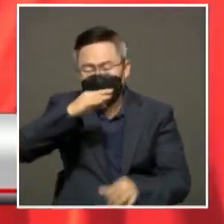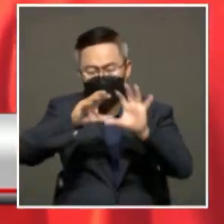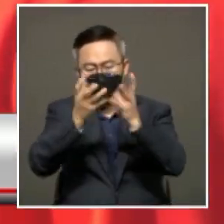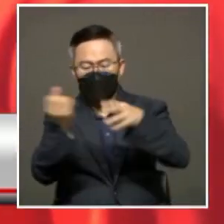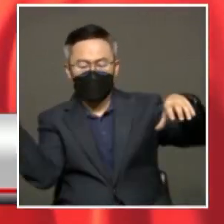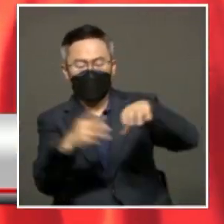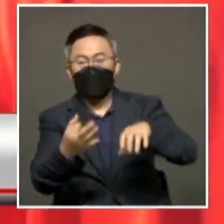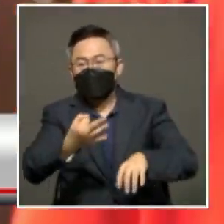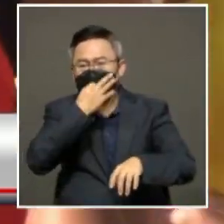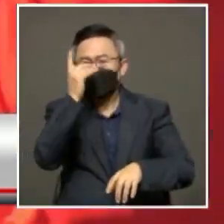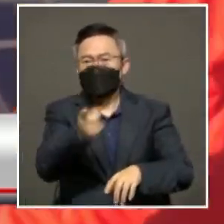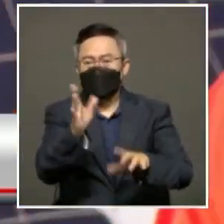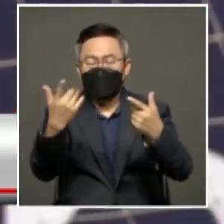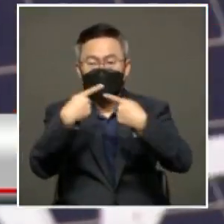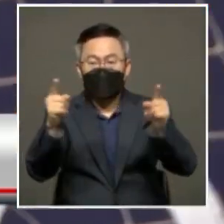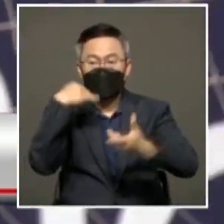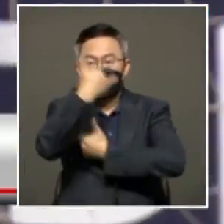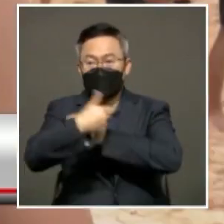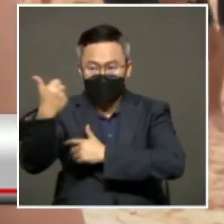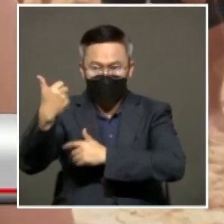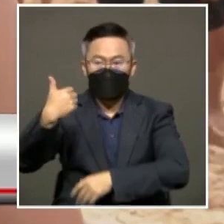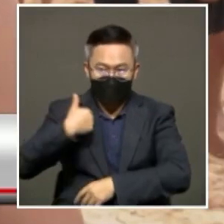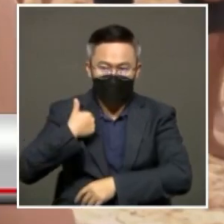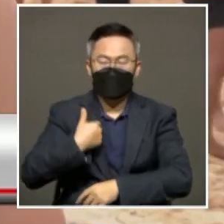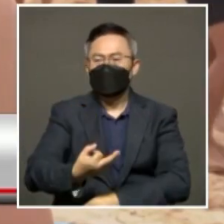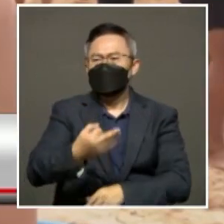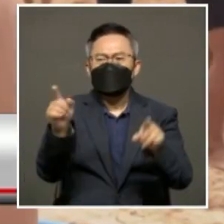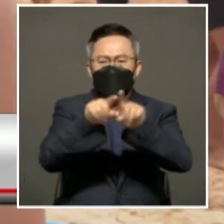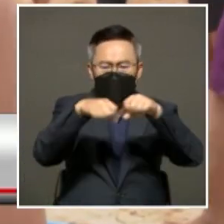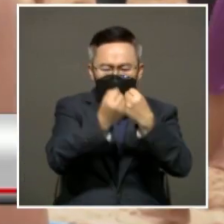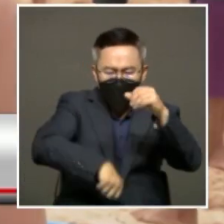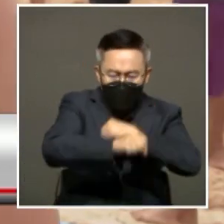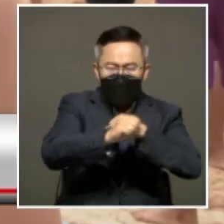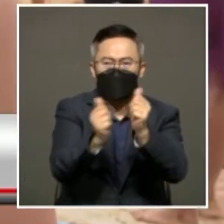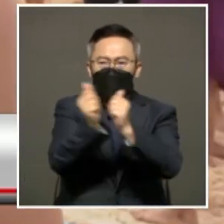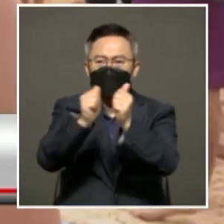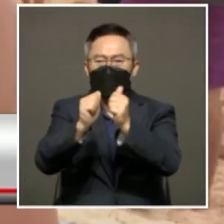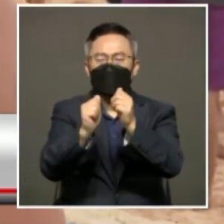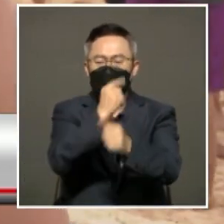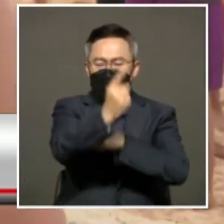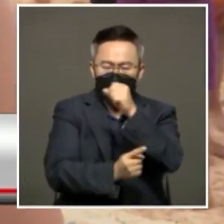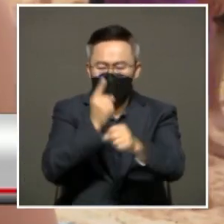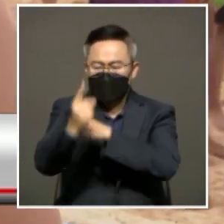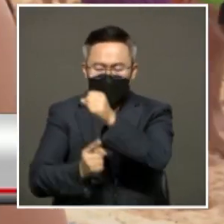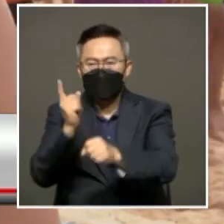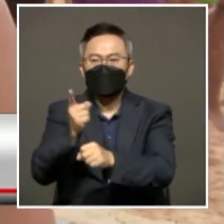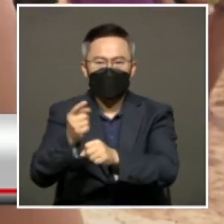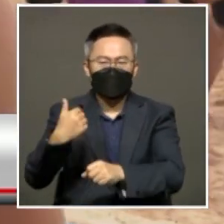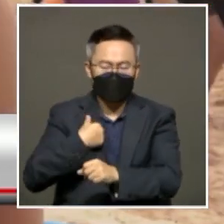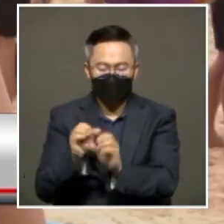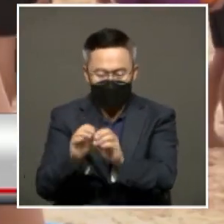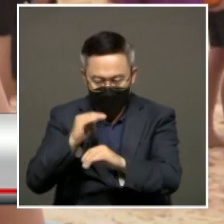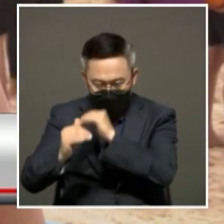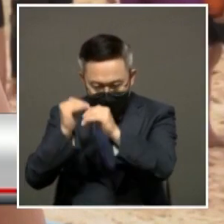างประเทศที่เขาแบบว่ามีลีกเขาก็เลยแบบดังเขาก็เลยแบบว่าพัฒนาเก่งกว่าเราเพราะเขาเล่นมาตั้งแต่เด็กๆอะไรอย่างเงี้ย